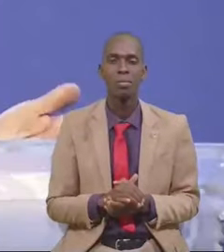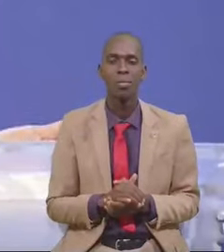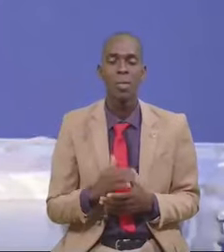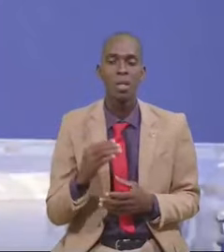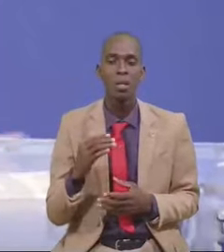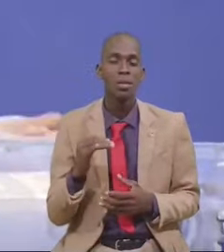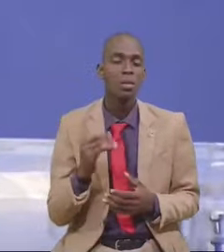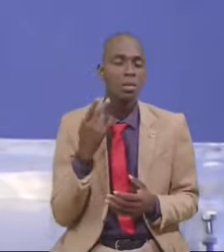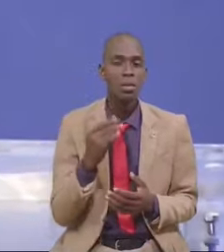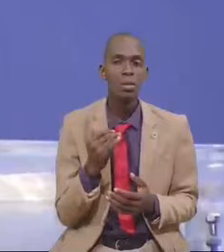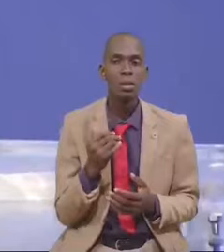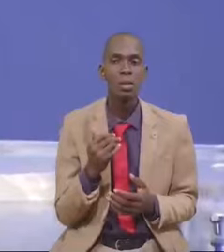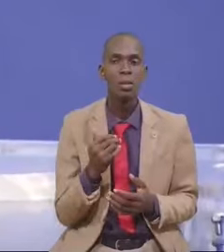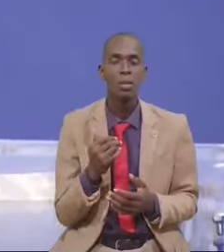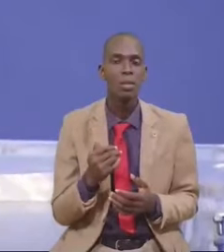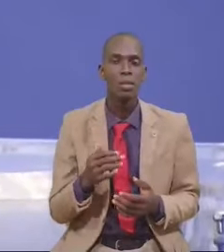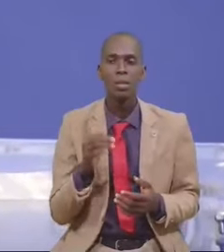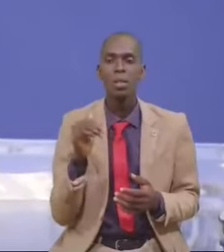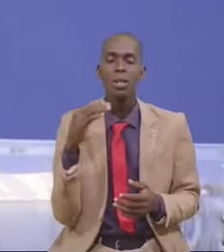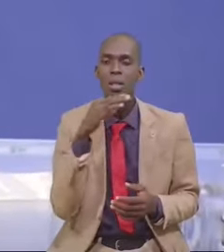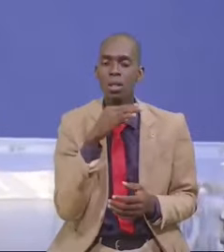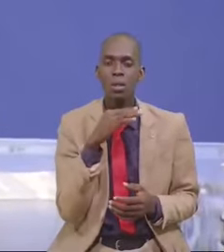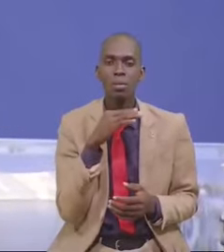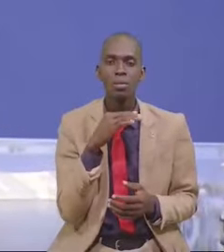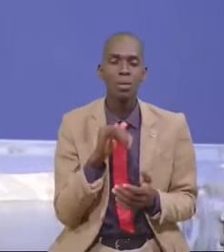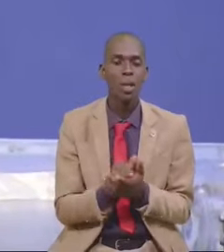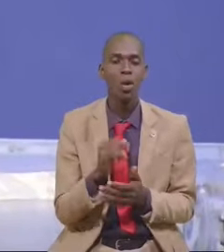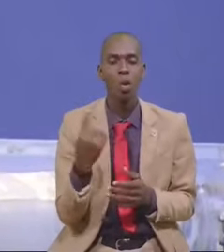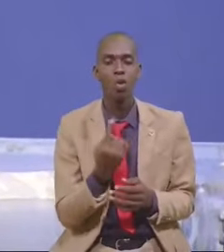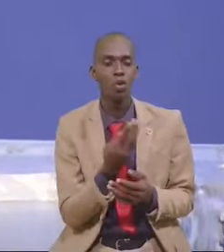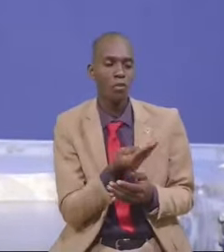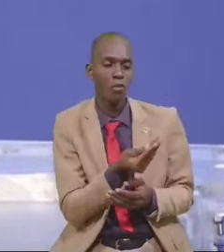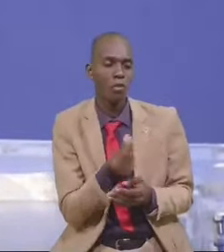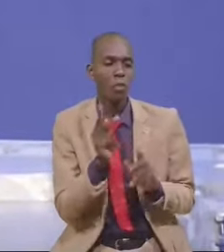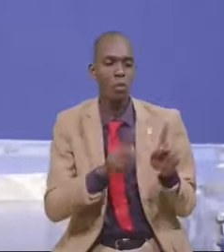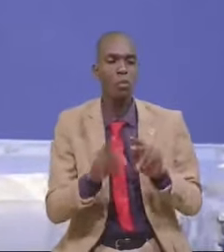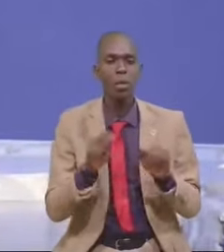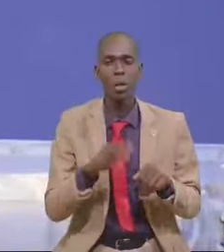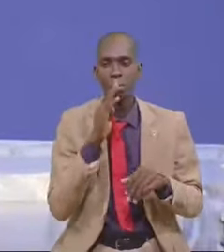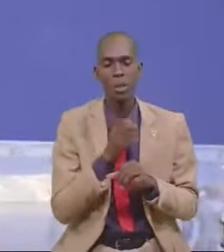Le mensonge que seulement quelques personnes pourront être sauvées.